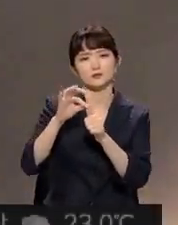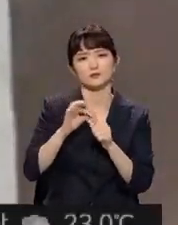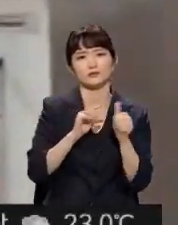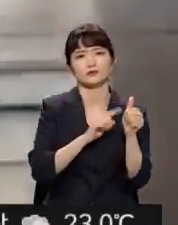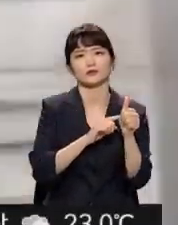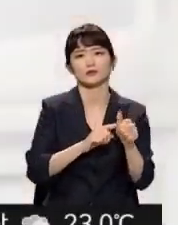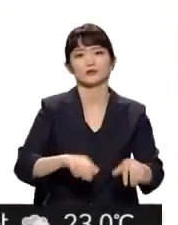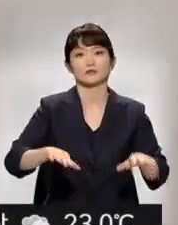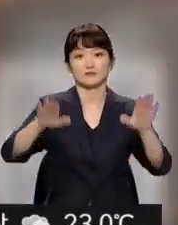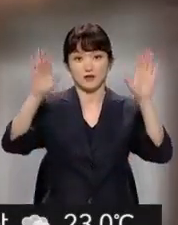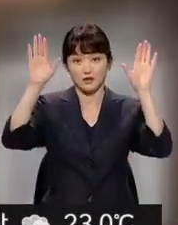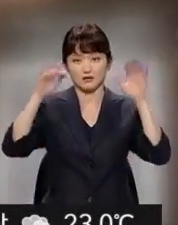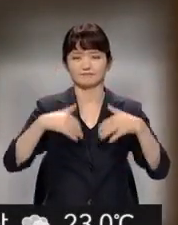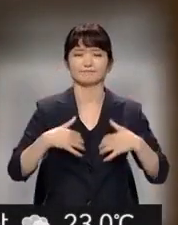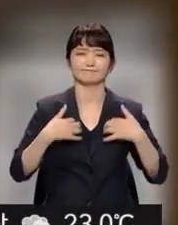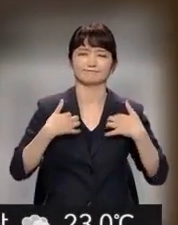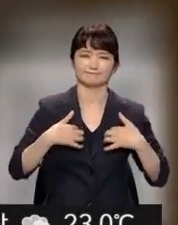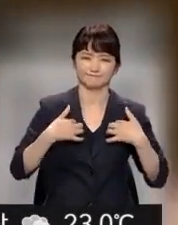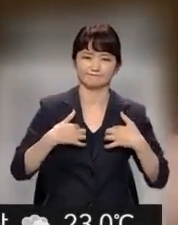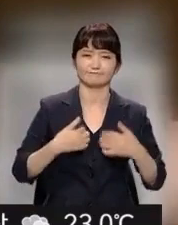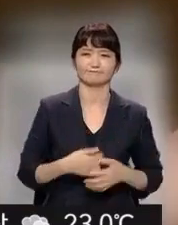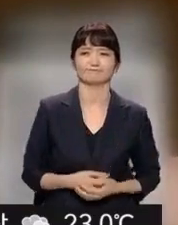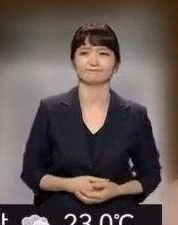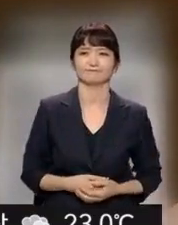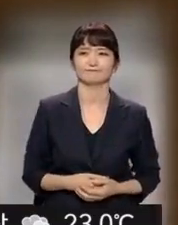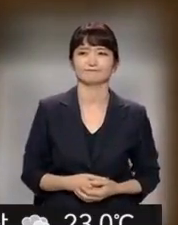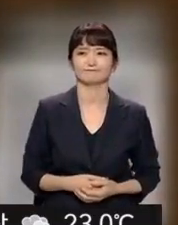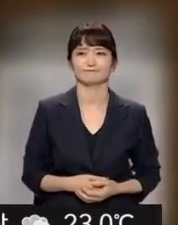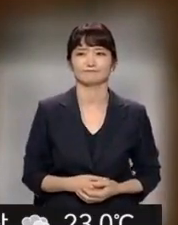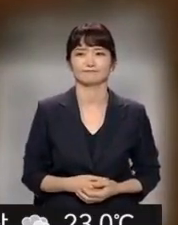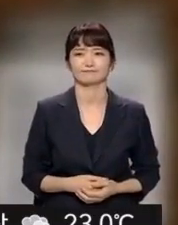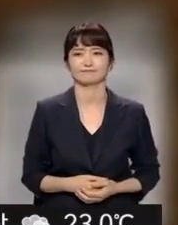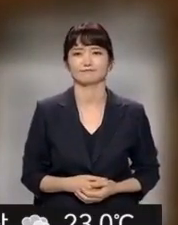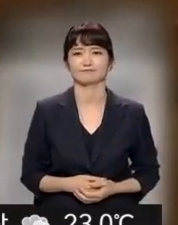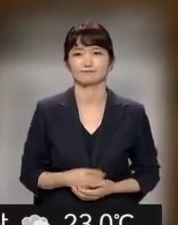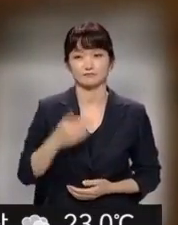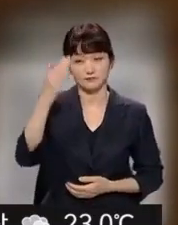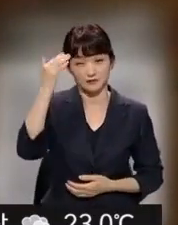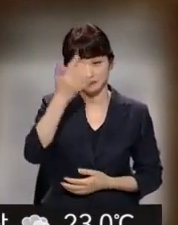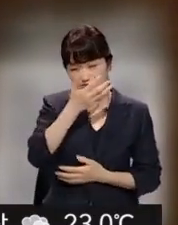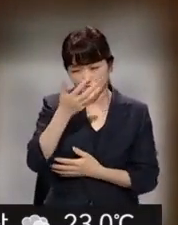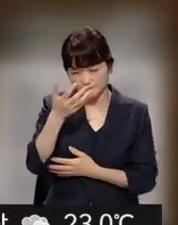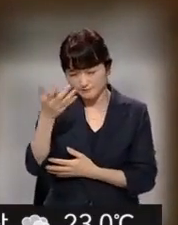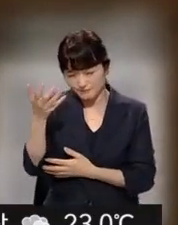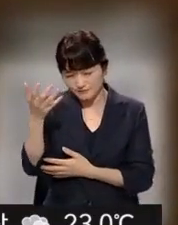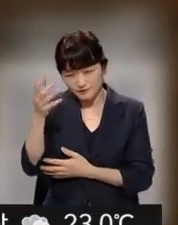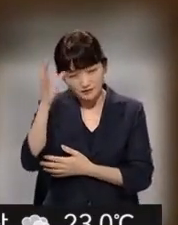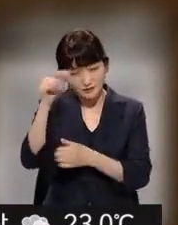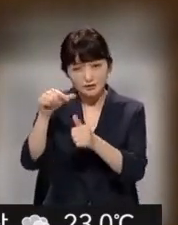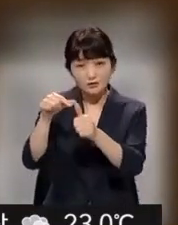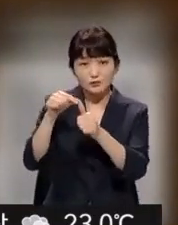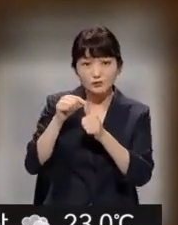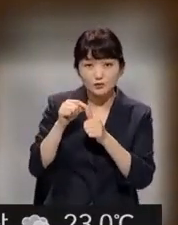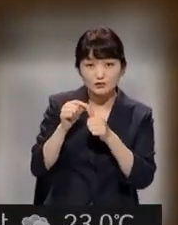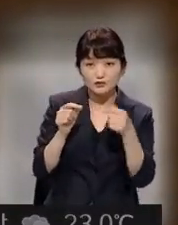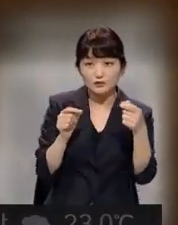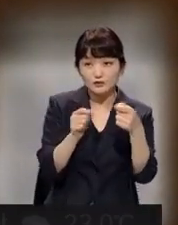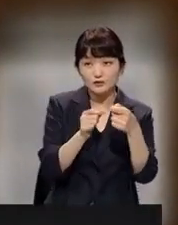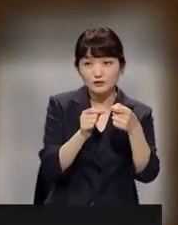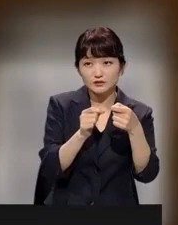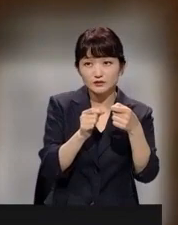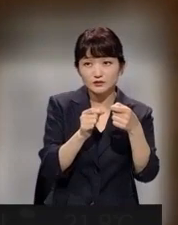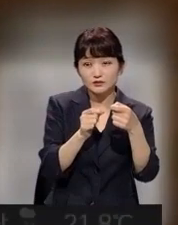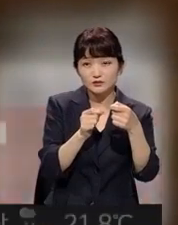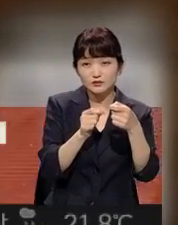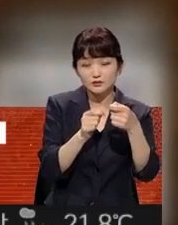두 팔을 들어 올리면서 기뻐하는 모습입니다 검은 연기를 뚫고 걔들을 구자인하면서 인근 다리 아래에서